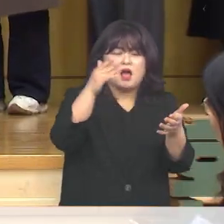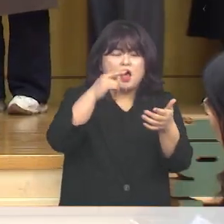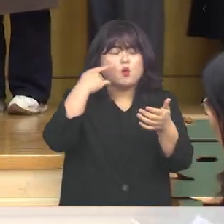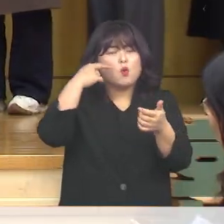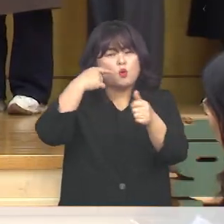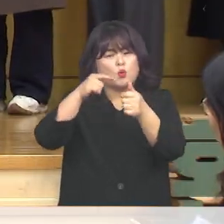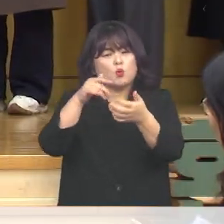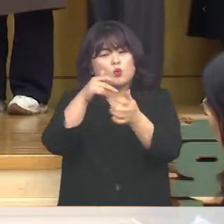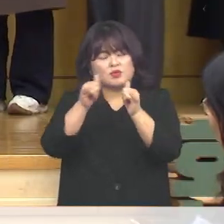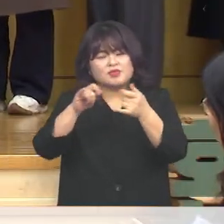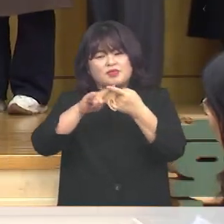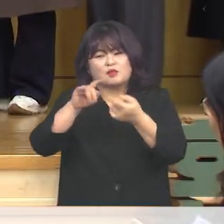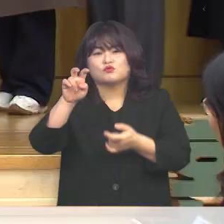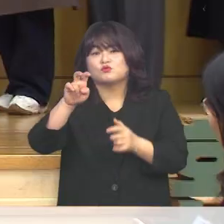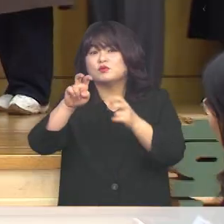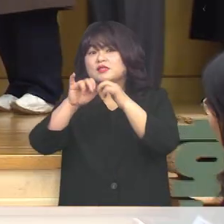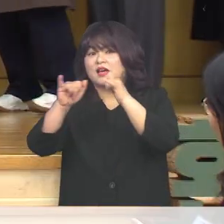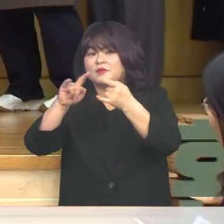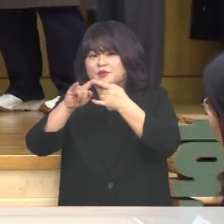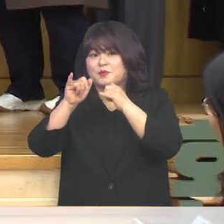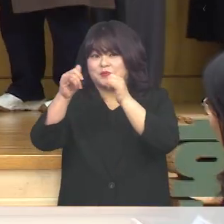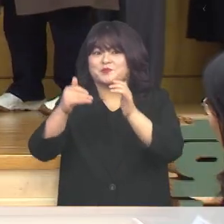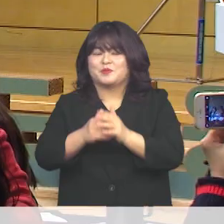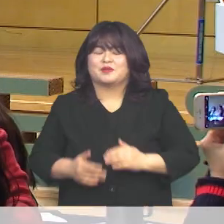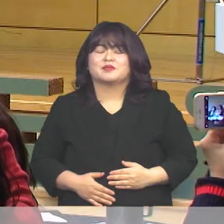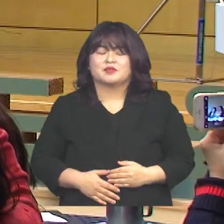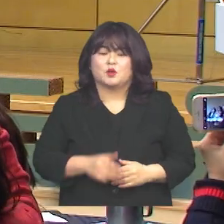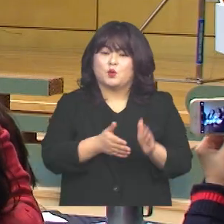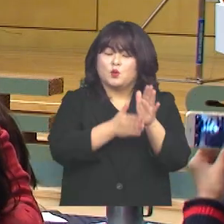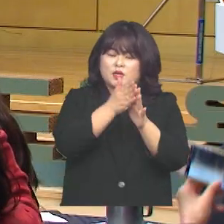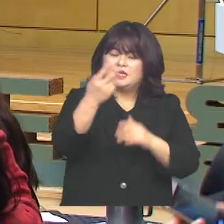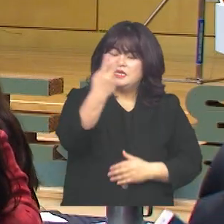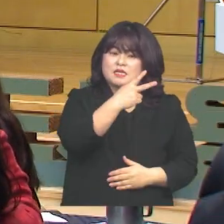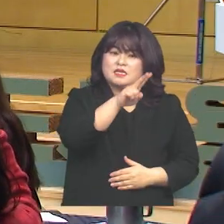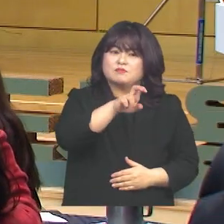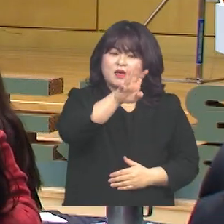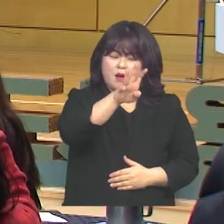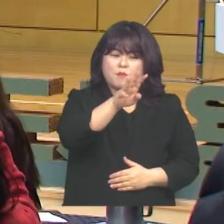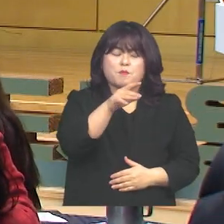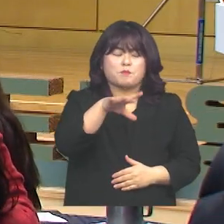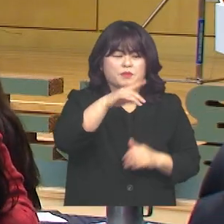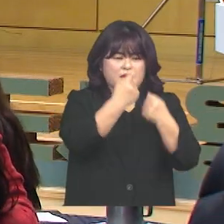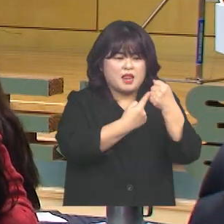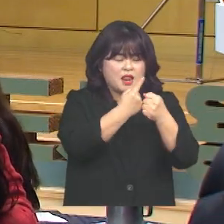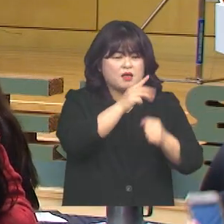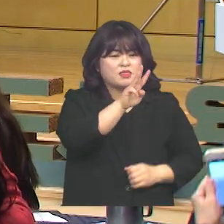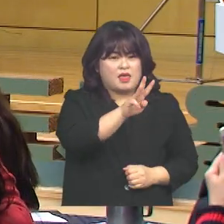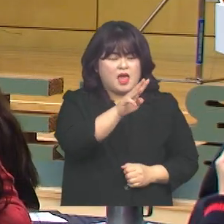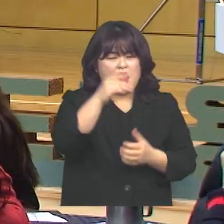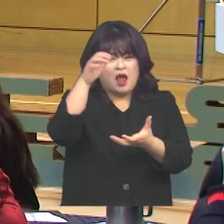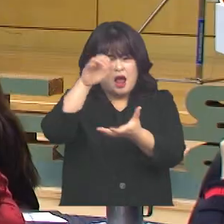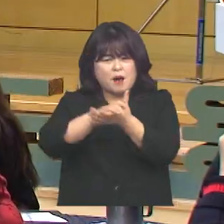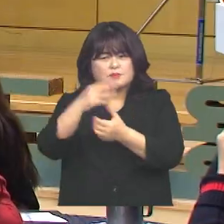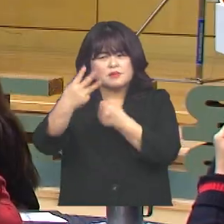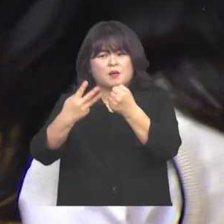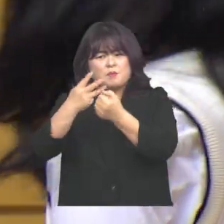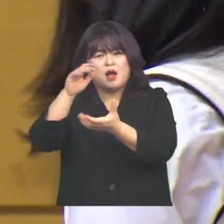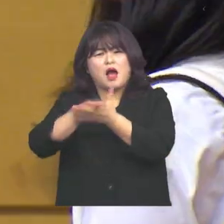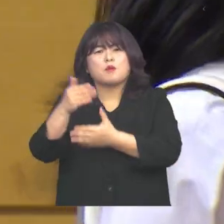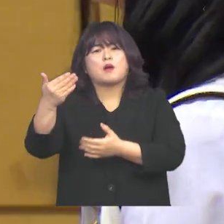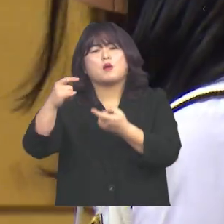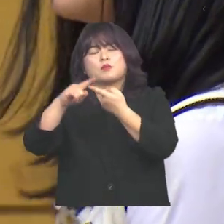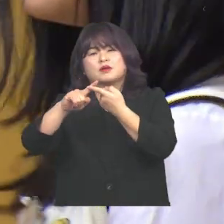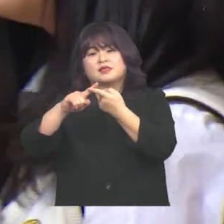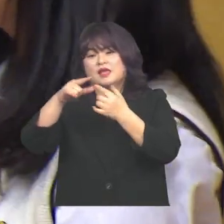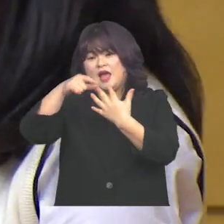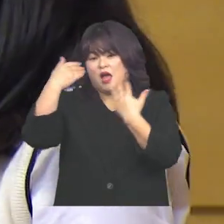교사, 환경교육사 20명에게 표창을 수여했습니다. 시는 2023년부터 해마다 3곳, 3년간 총